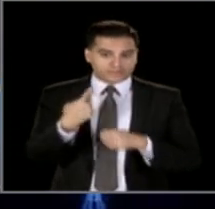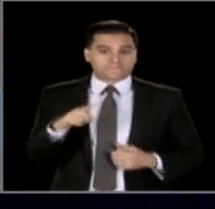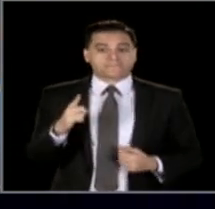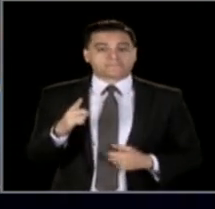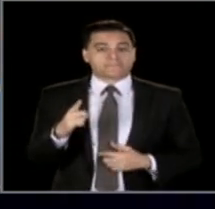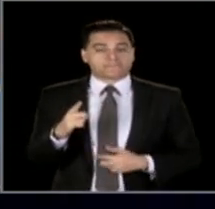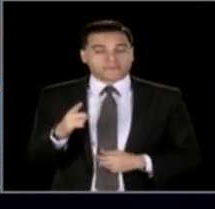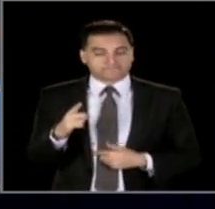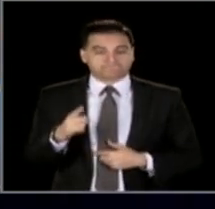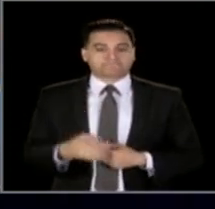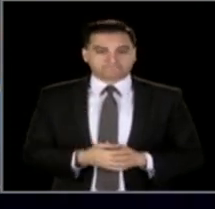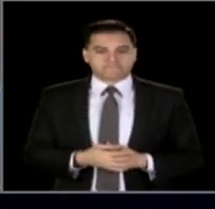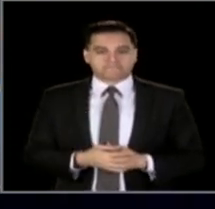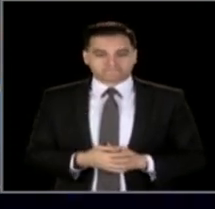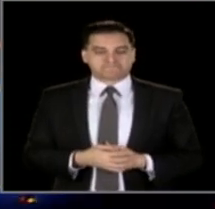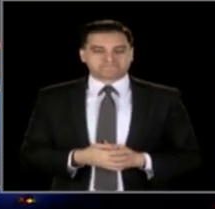برافو عليك.